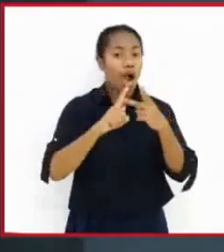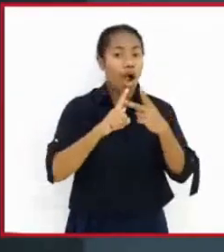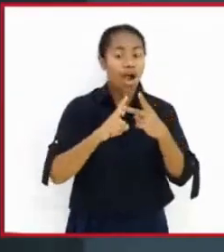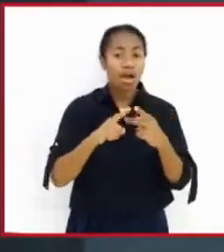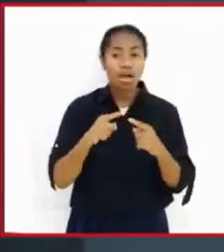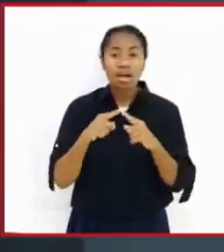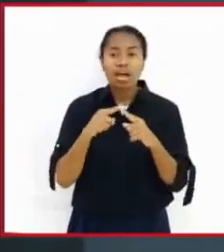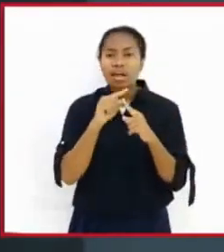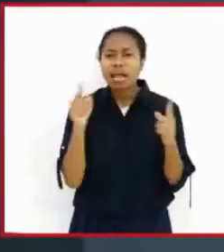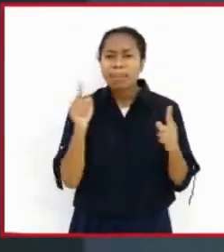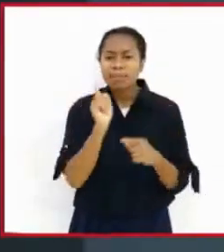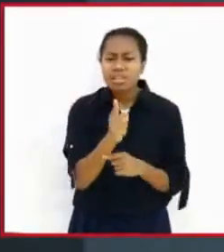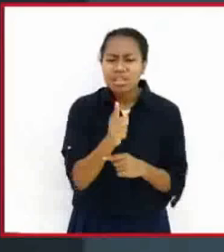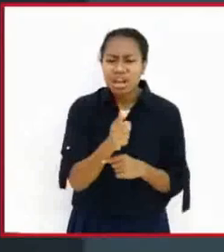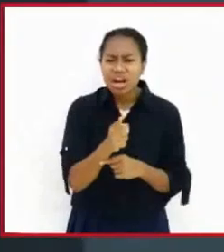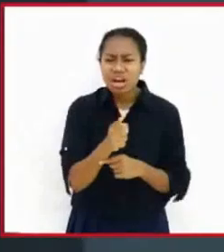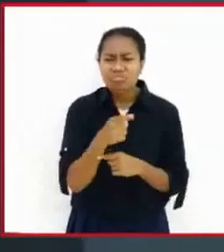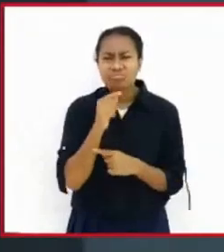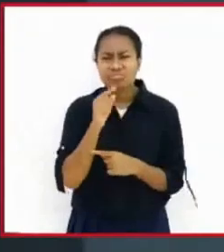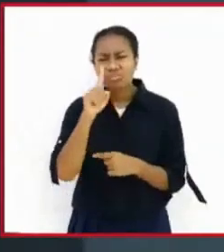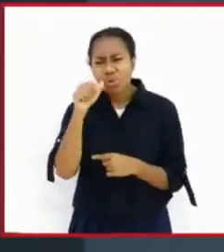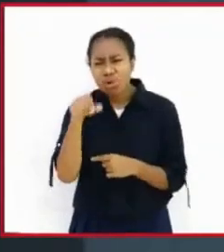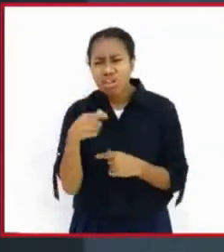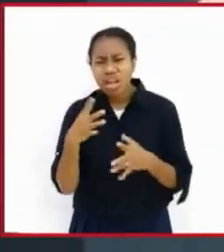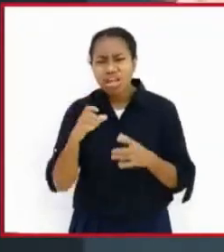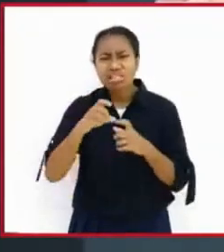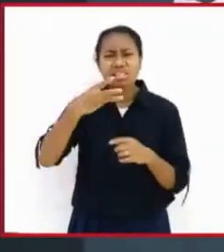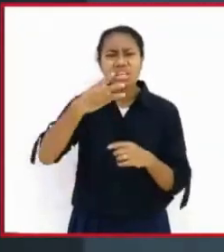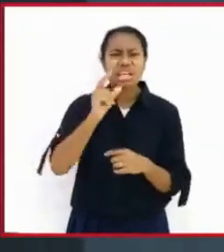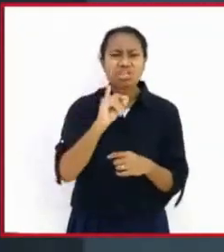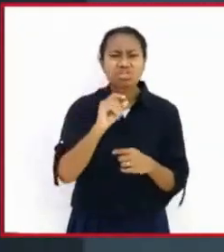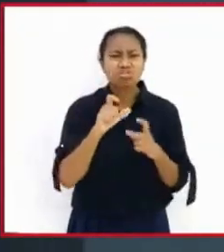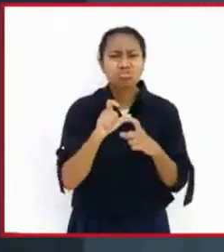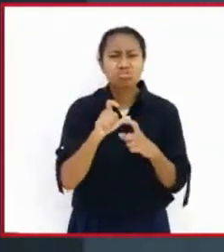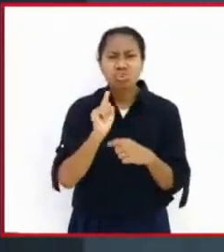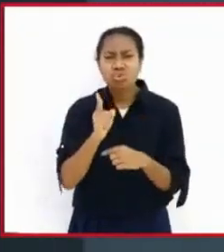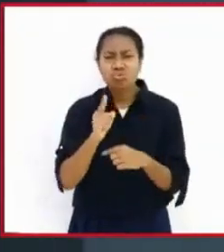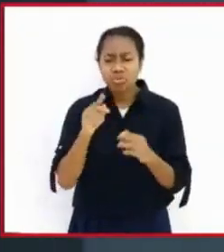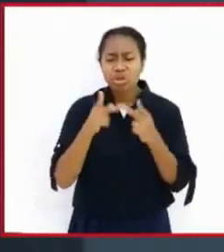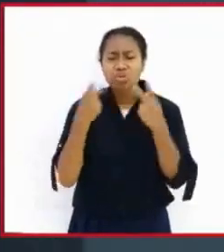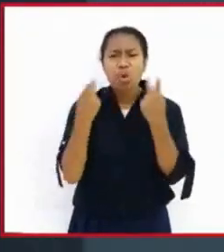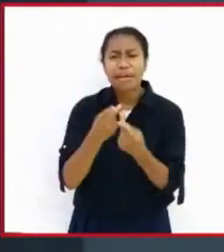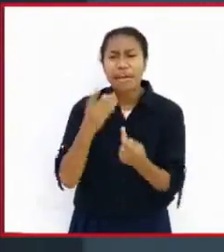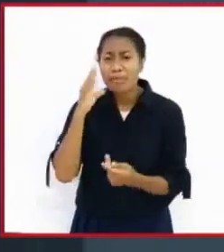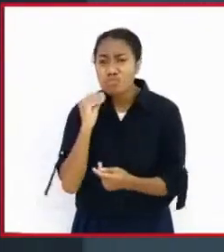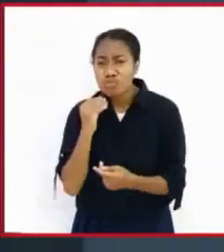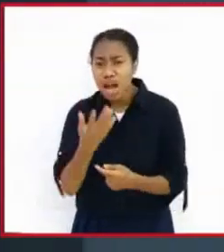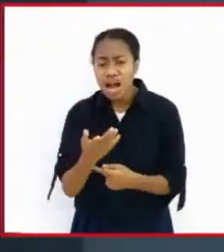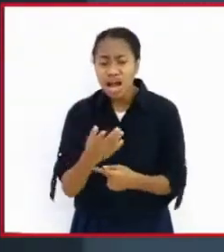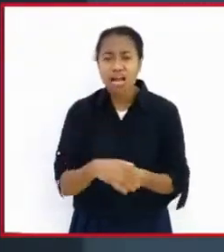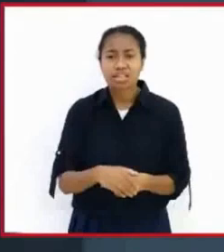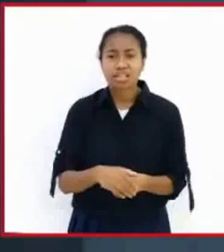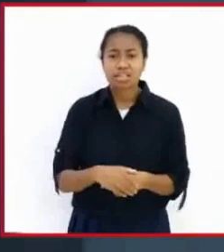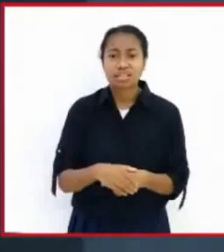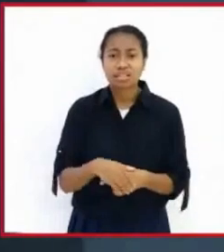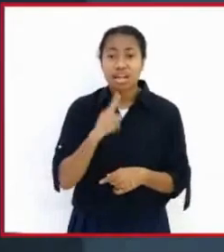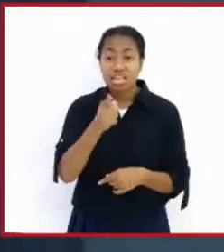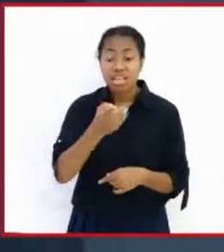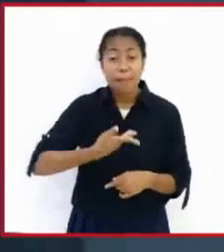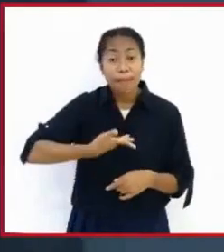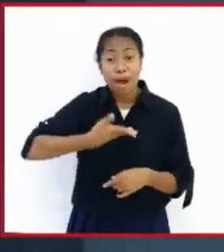dia adalah seorang yang serius dan karenanya mereka adalah keluarga Buddha dan Dia